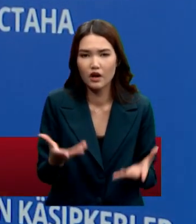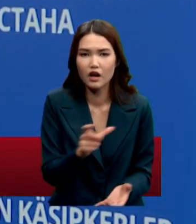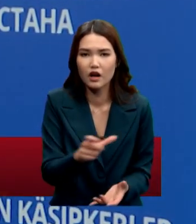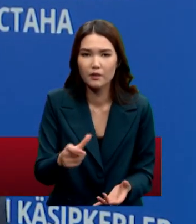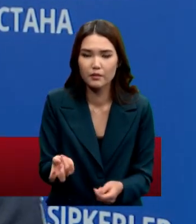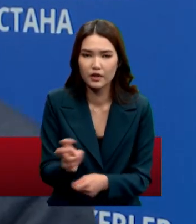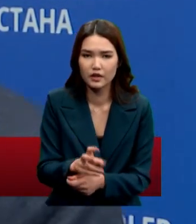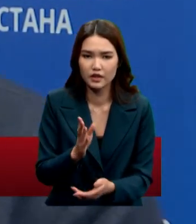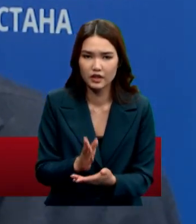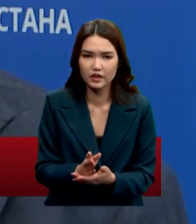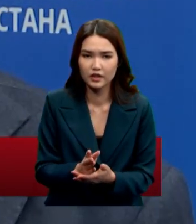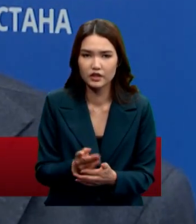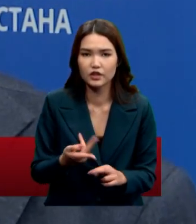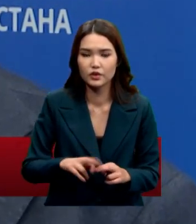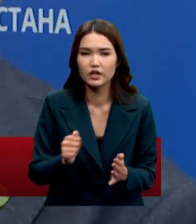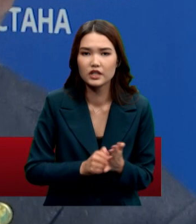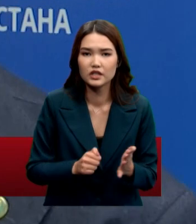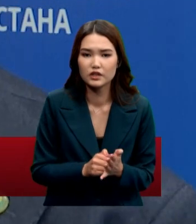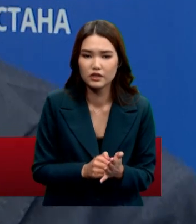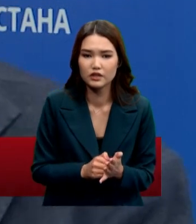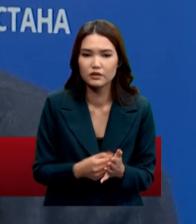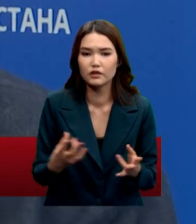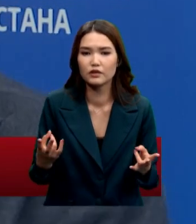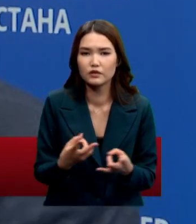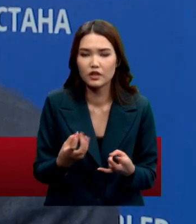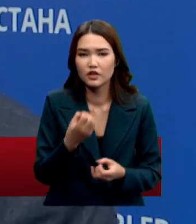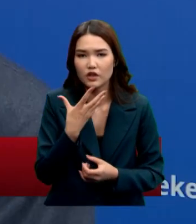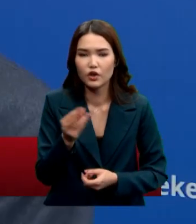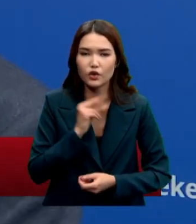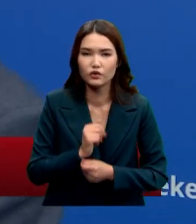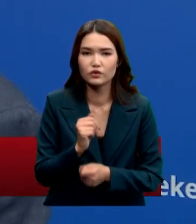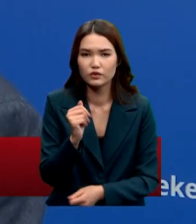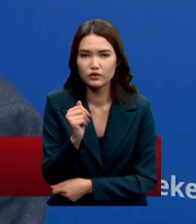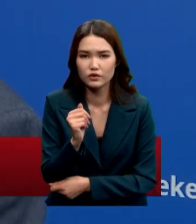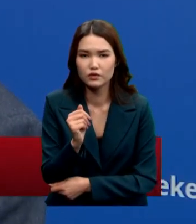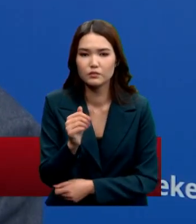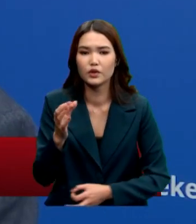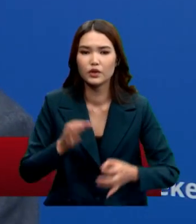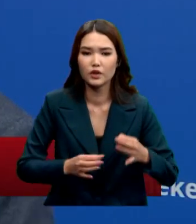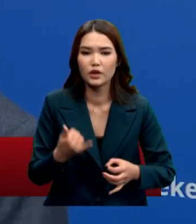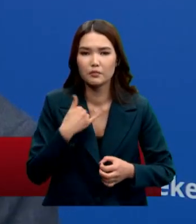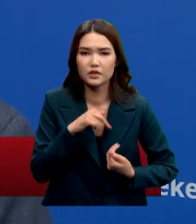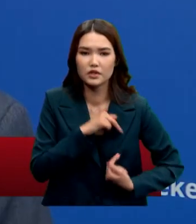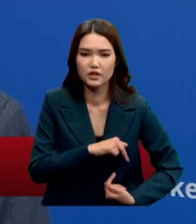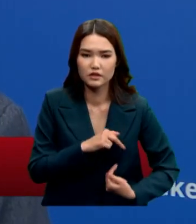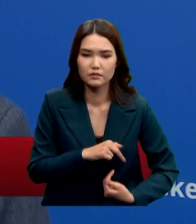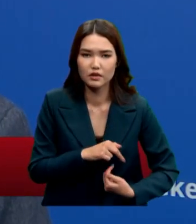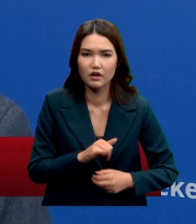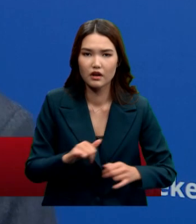отырмын. Себебі олар жұмыс істеді ғой. Жаман болсын, жақсы болсын, жұмыс жасады. Сотқа біздің қызметкерлер